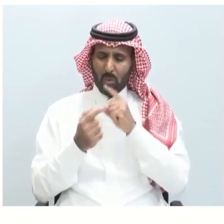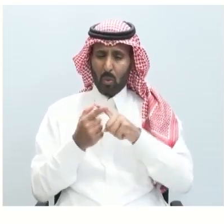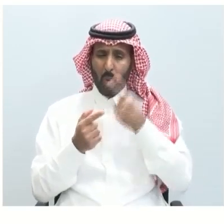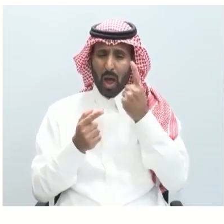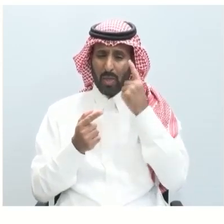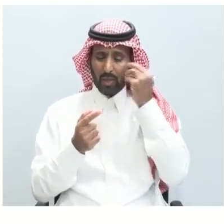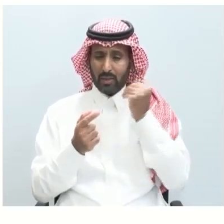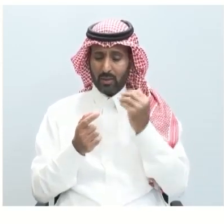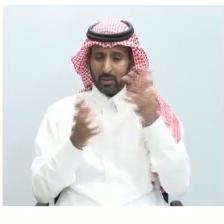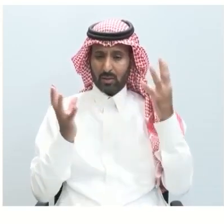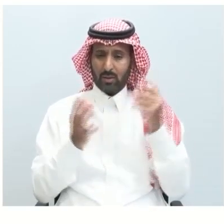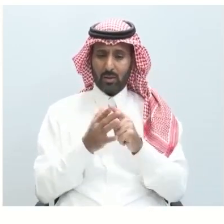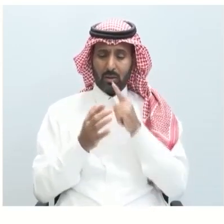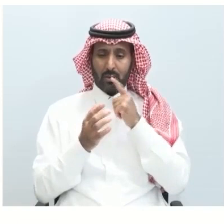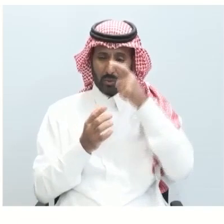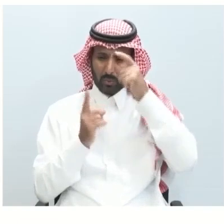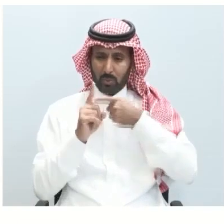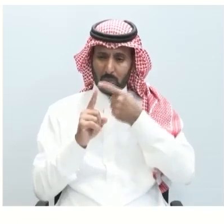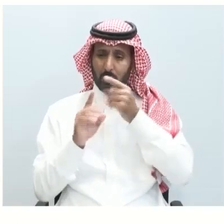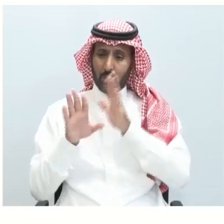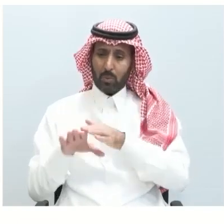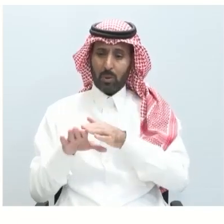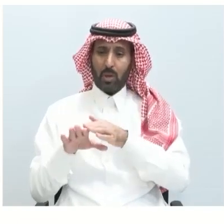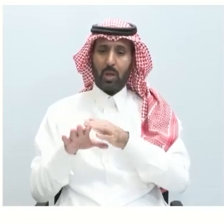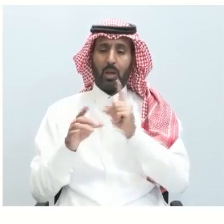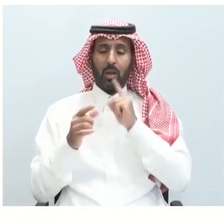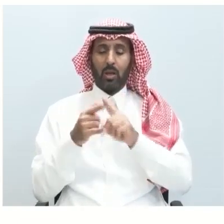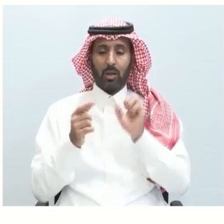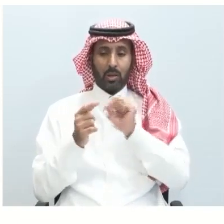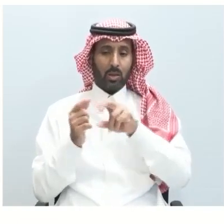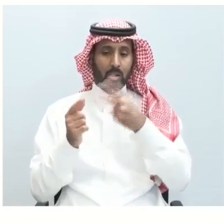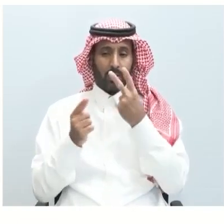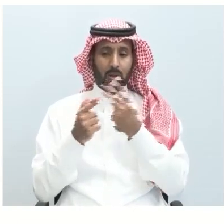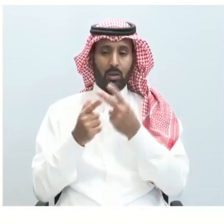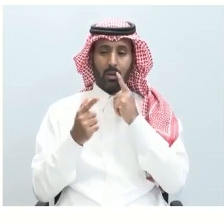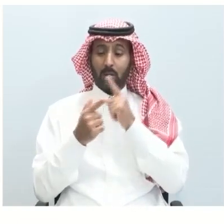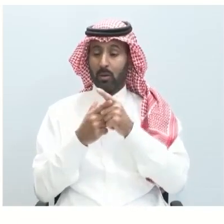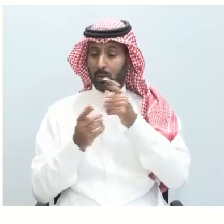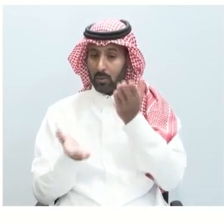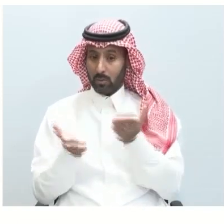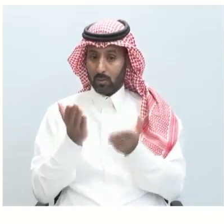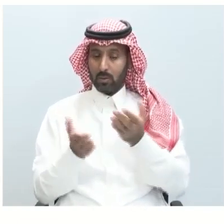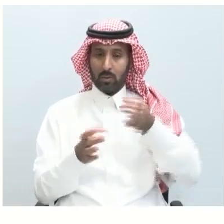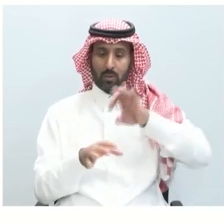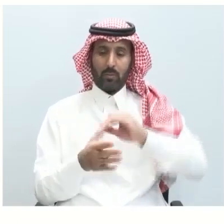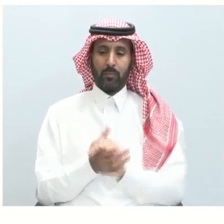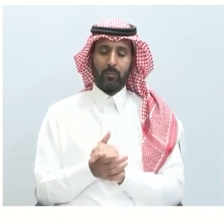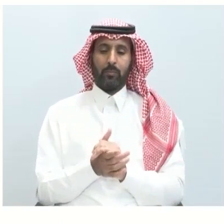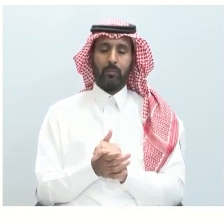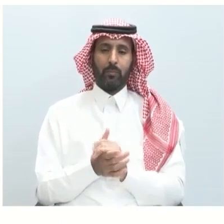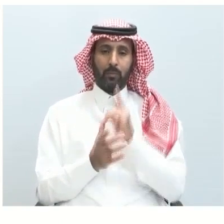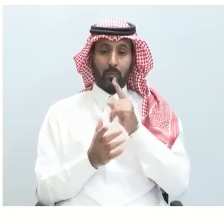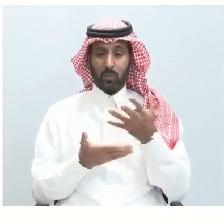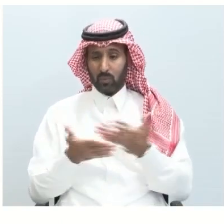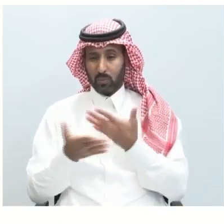جوي اذا درجه الحراره ثابته هذه هي الخاصيه الثانيه من خواص الاتزان الكيميائي هل